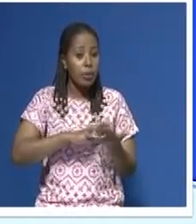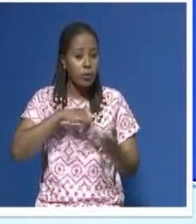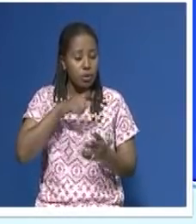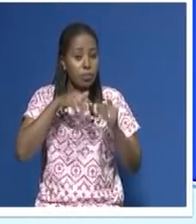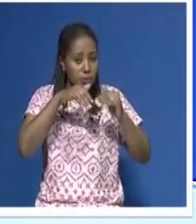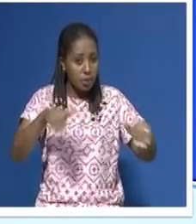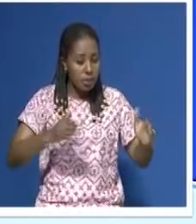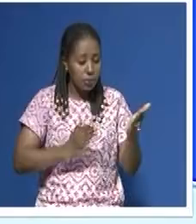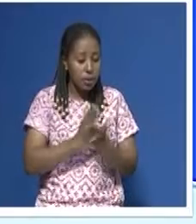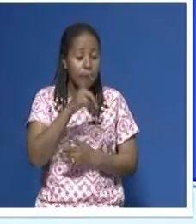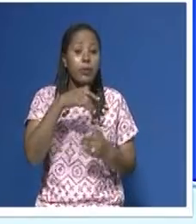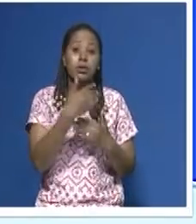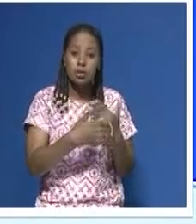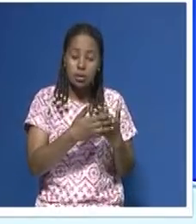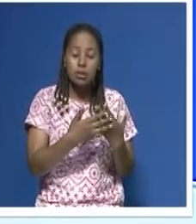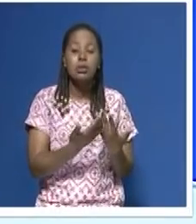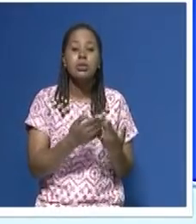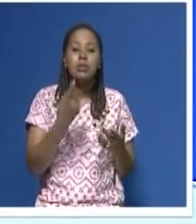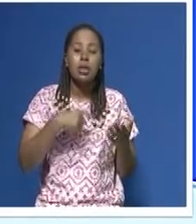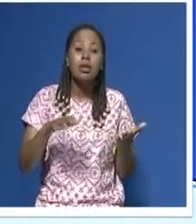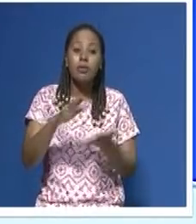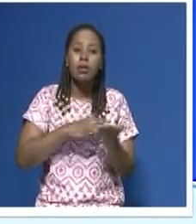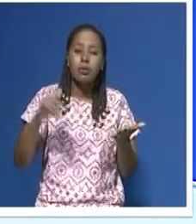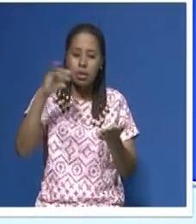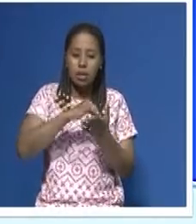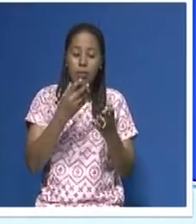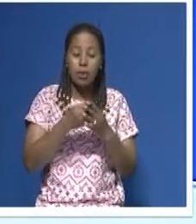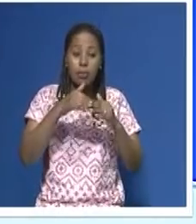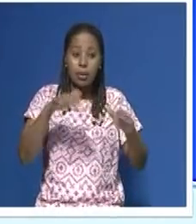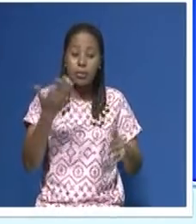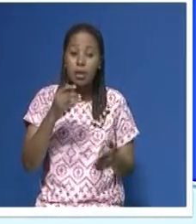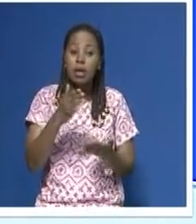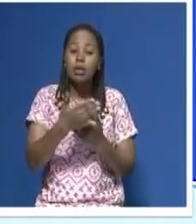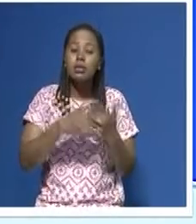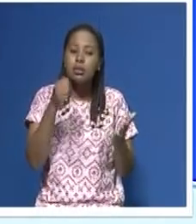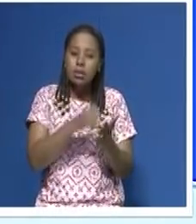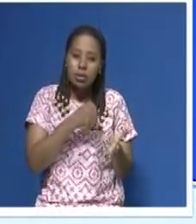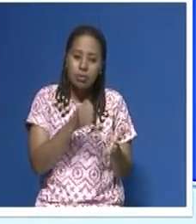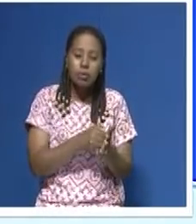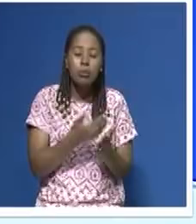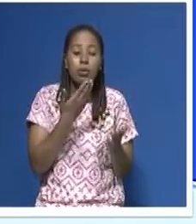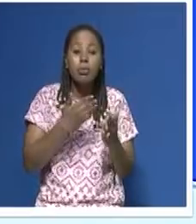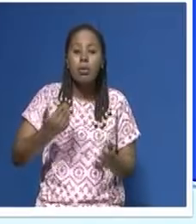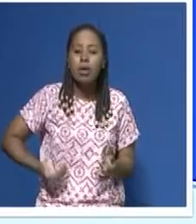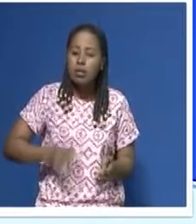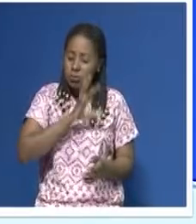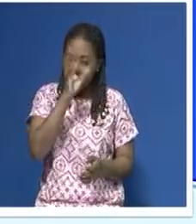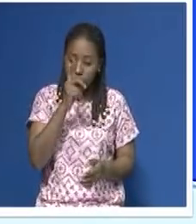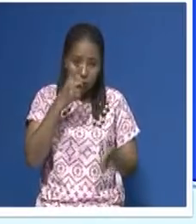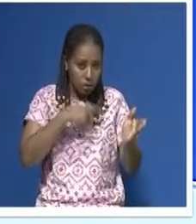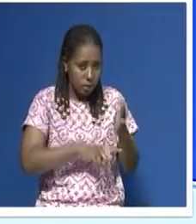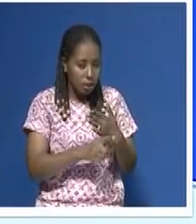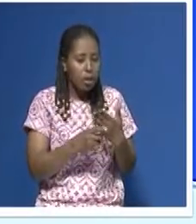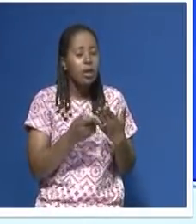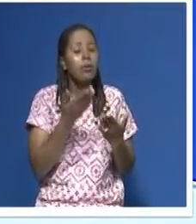mipaka ya kuingilia nchini, hususan kwenye viwanja vya ndege na mipaka mingine ya nchi kavu, tunawapima wageni wote wanaoingia na